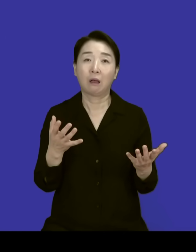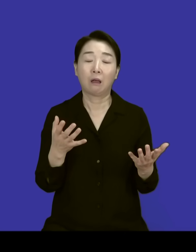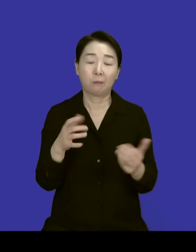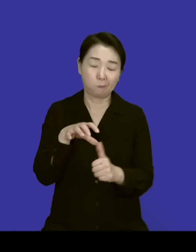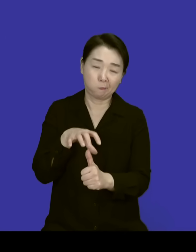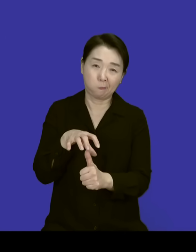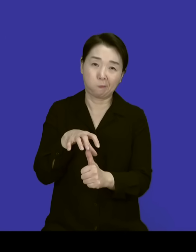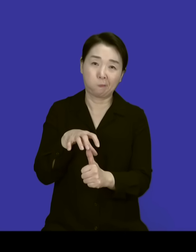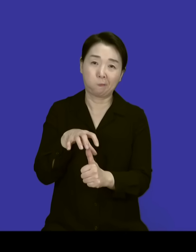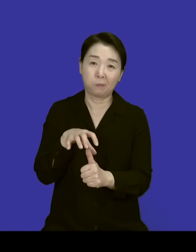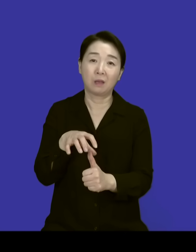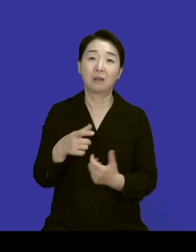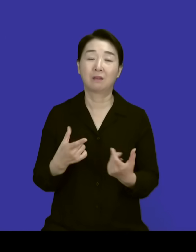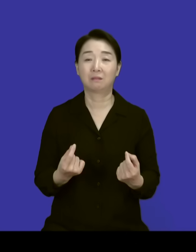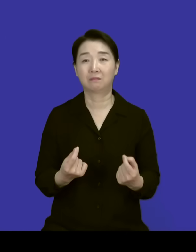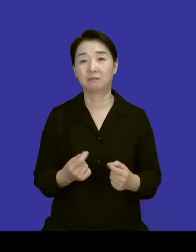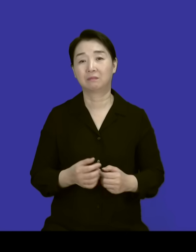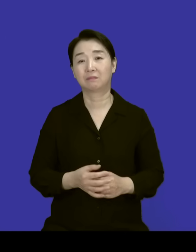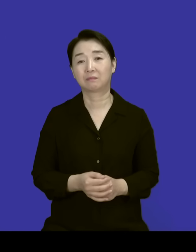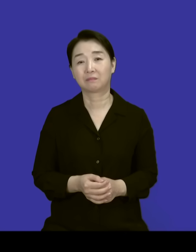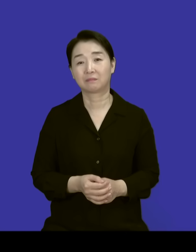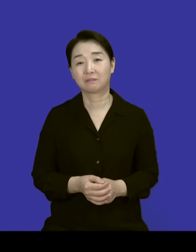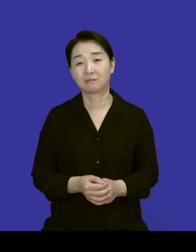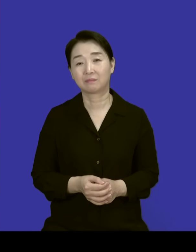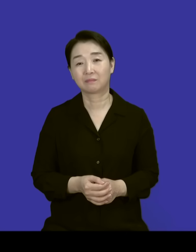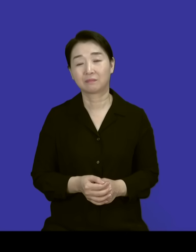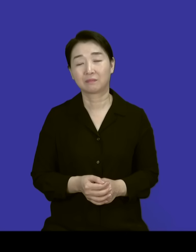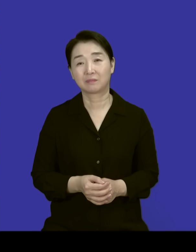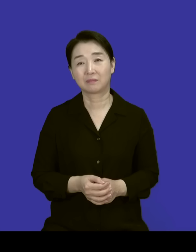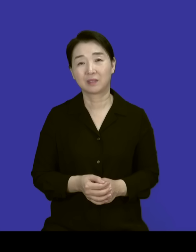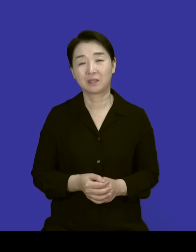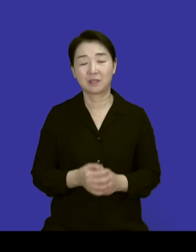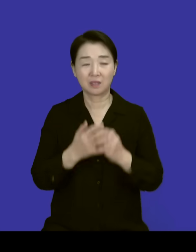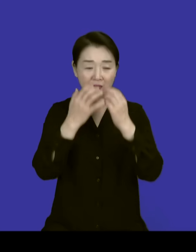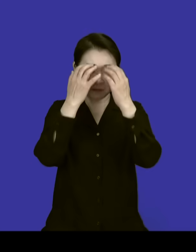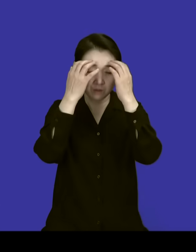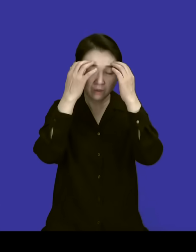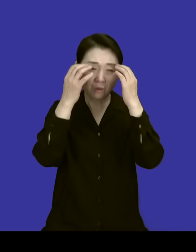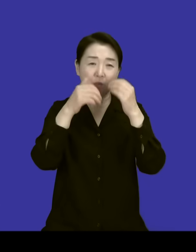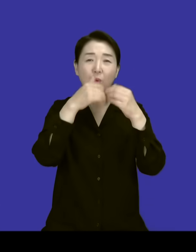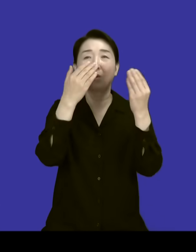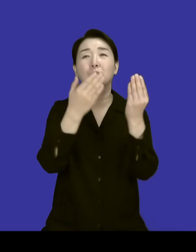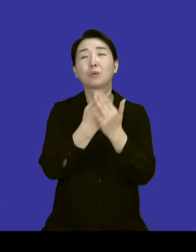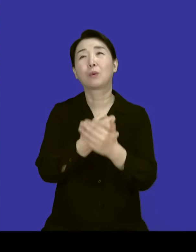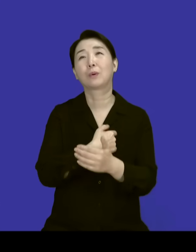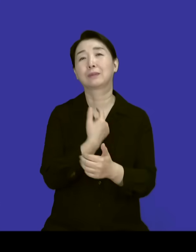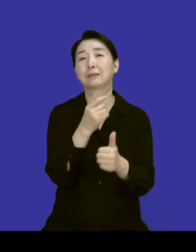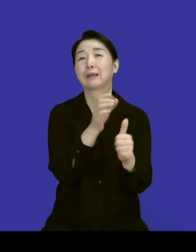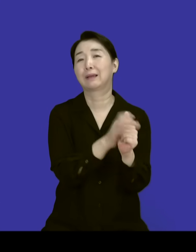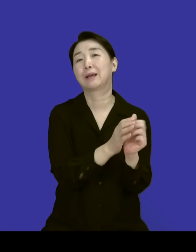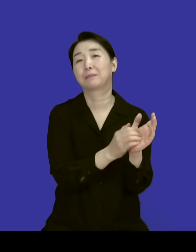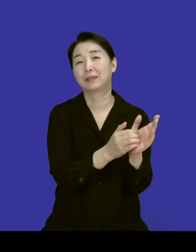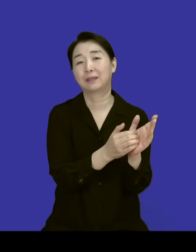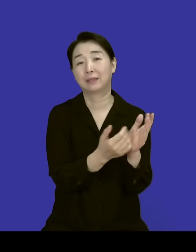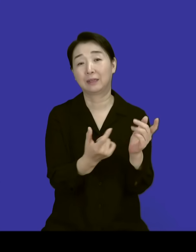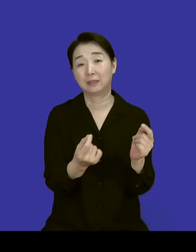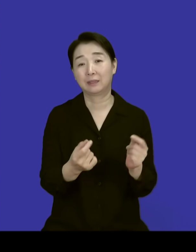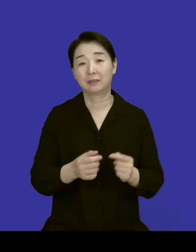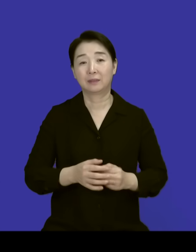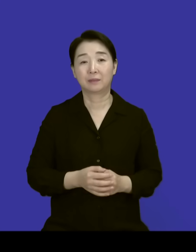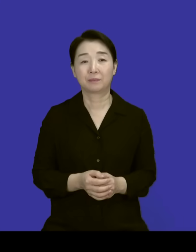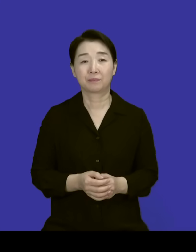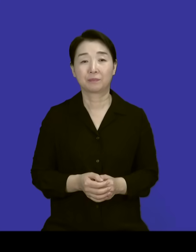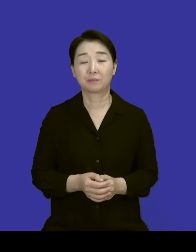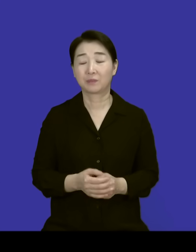갇혀버린 그런 쥐처럼 대박. 그 모든 그 고충을 이제 혼자 다 짊어지게 되잖아요. 이게 맞죠? 맞아요. 천재들의 특징이에요. 너무